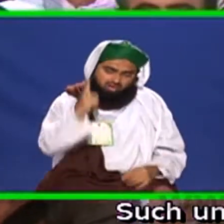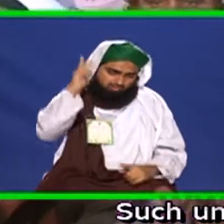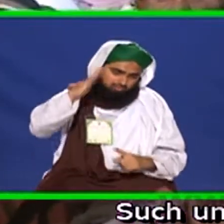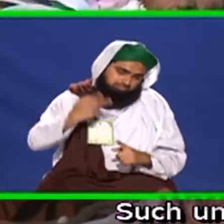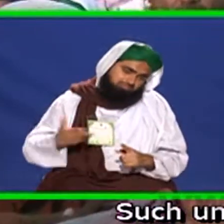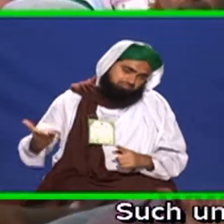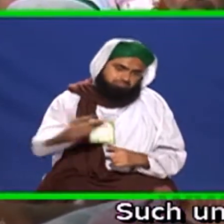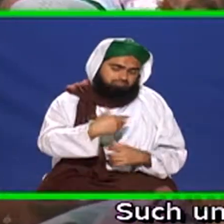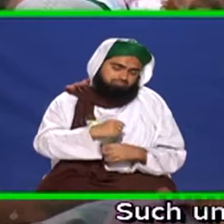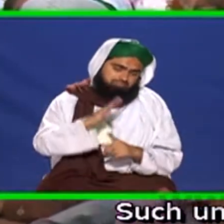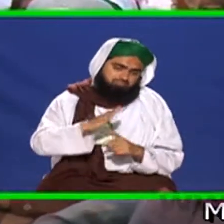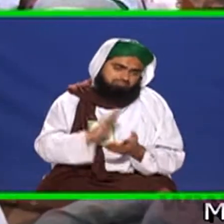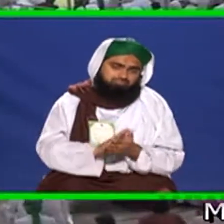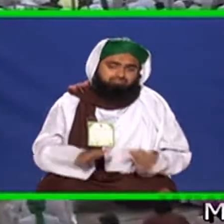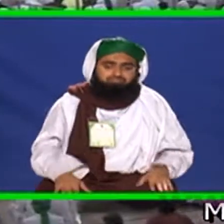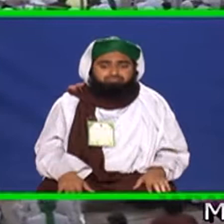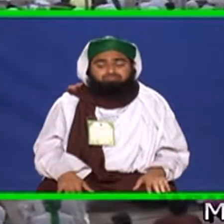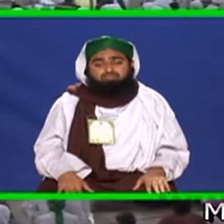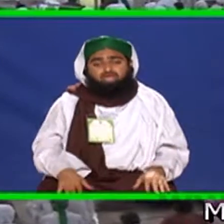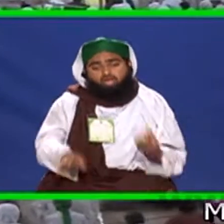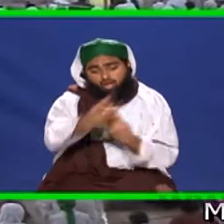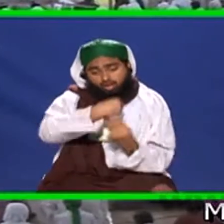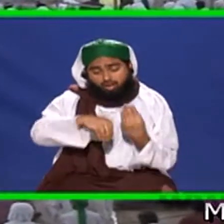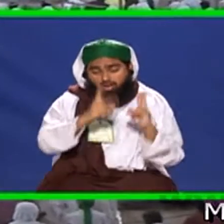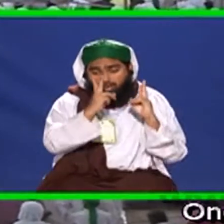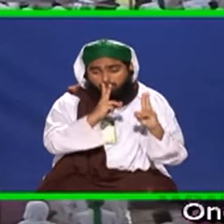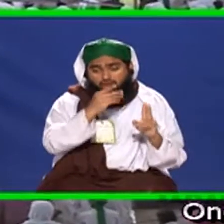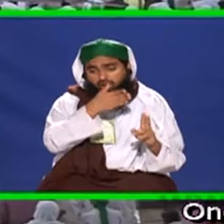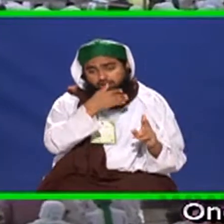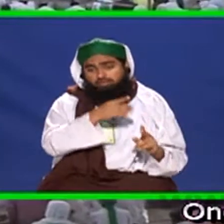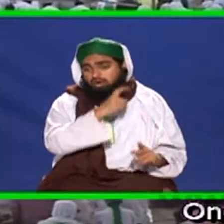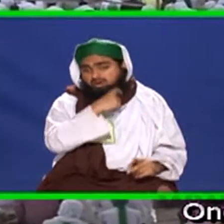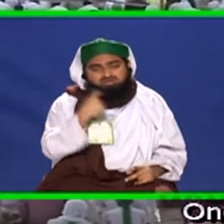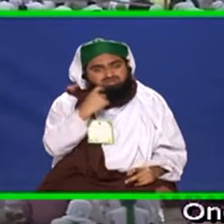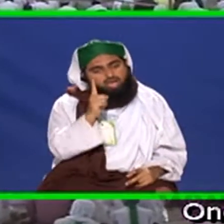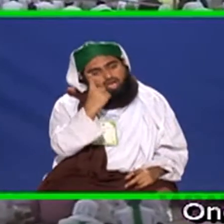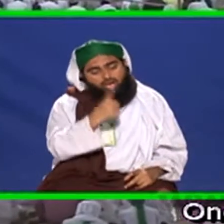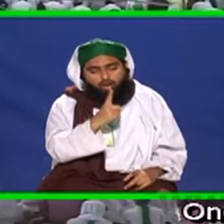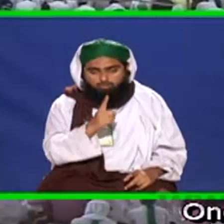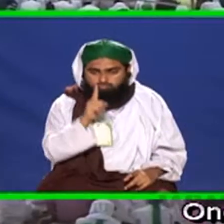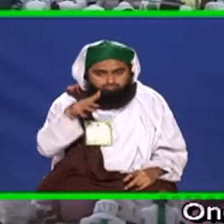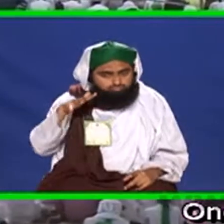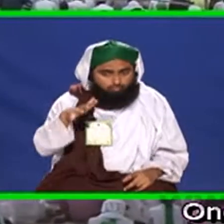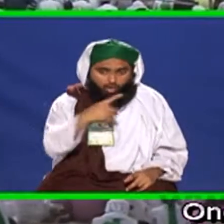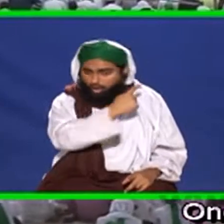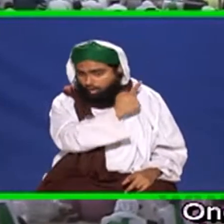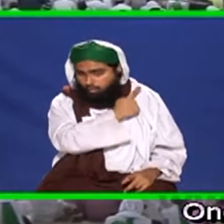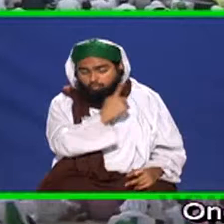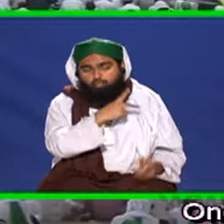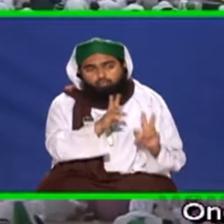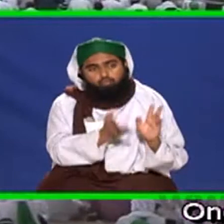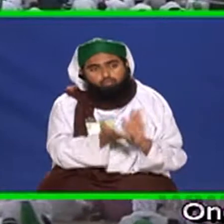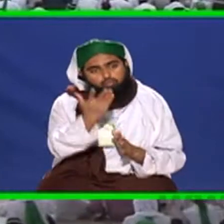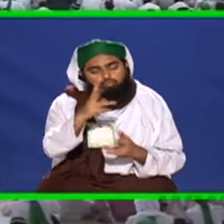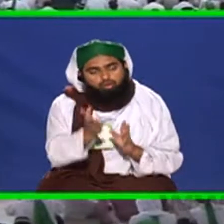میسر نہیں تو بیچارے اس طرح کرتے ہیں، اللہ سب پر فضل و کرم کرتا۔ تو جہاں آپ نے ایک بار داڑھی منڈائی ایک بار کا